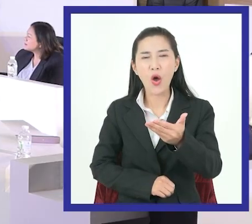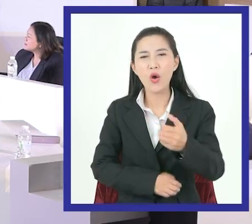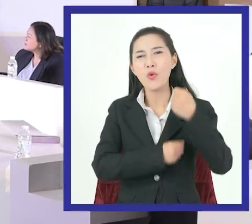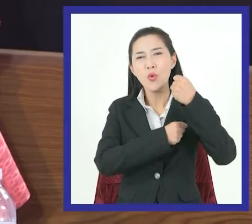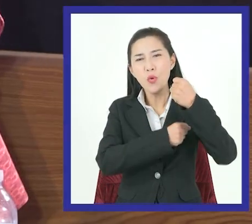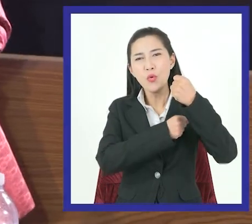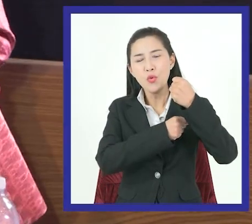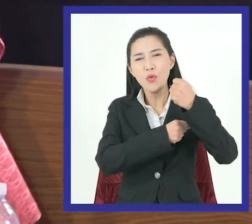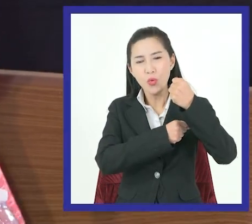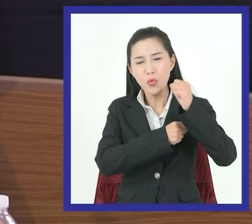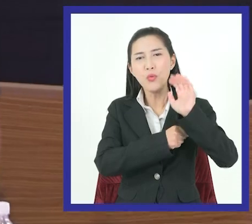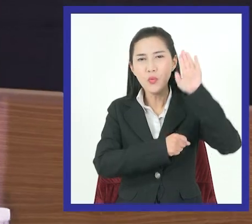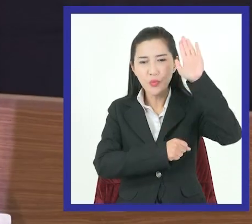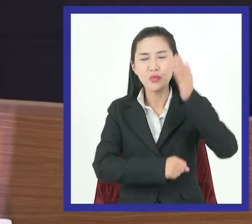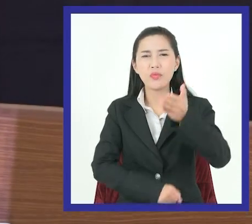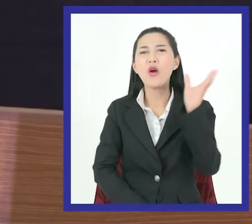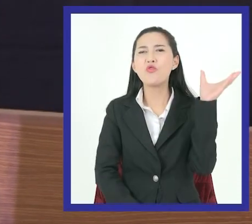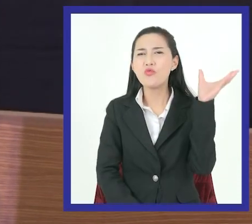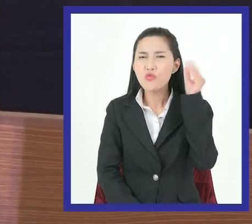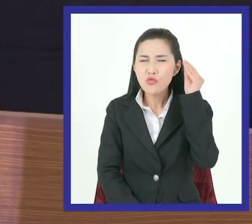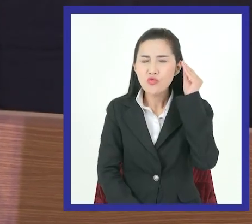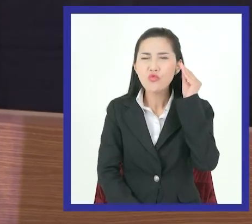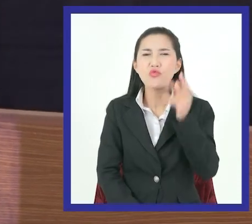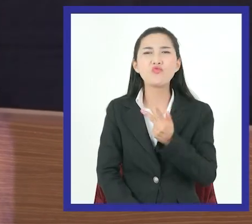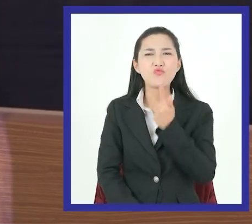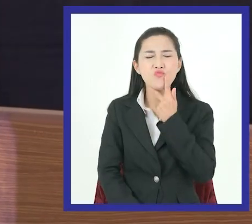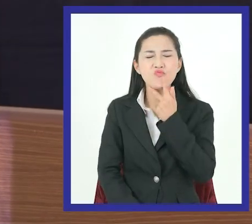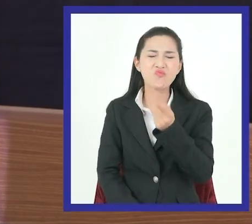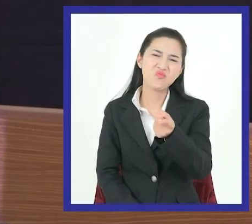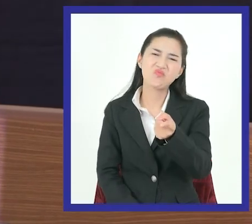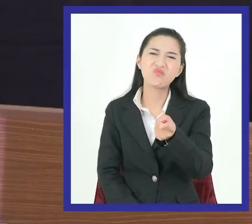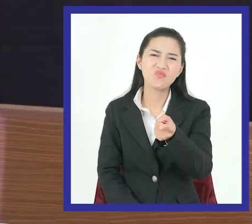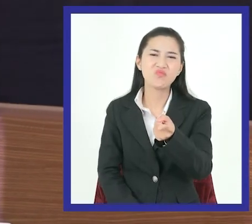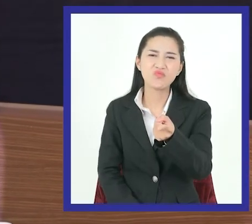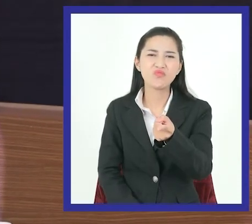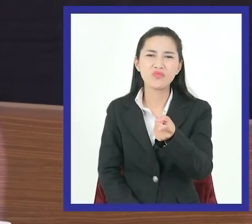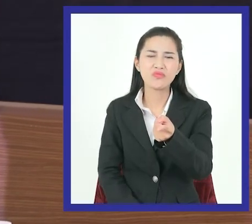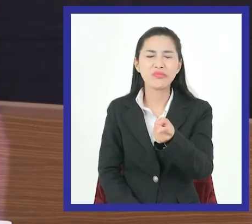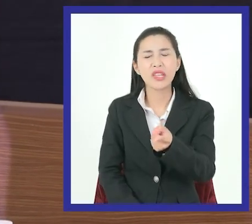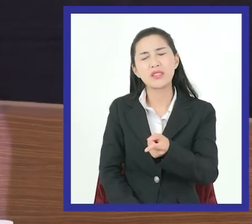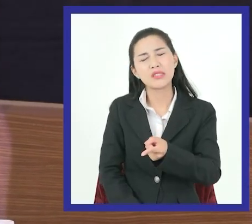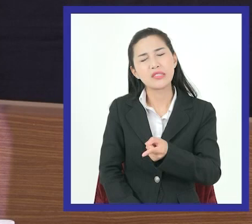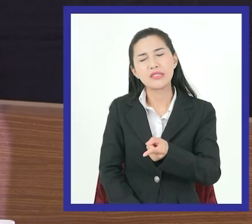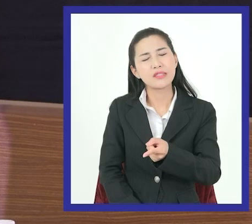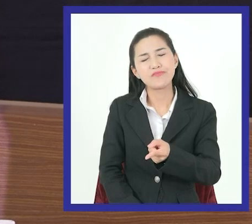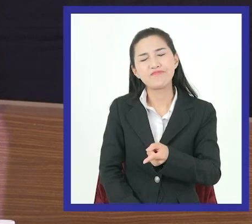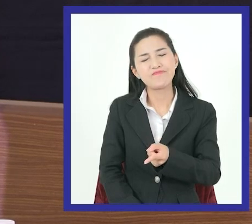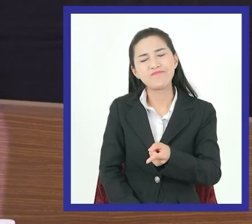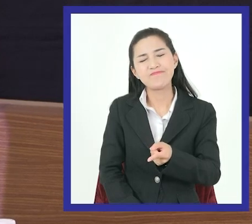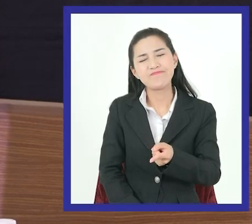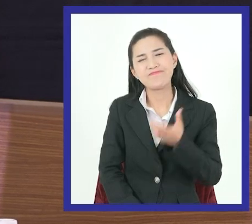เสน่ห์ฮะคือฟังท่านรัฐมนท่านอนุเธียรเนี่ยผิดหวังหลายเรื่องเรื่องอะไร